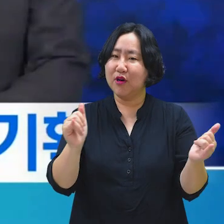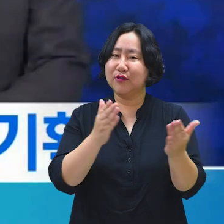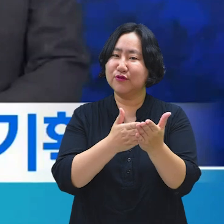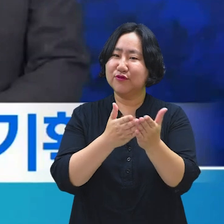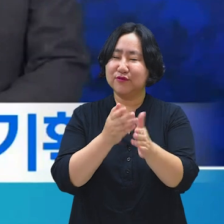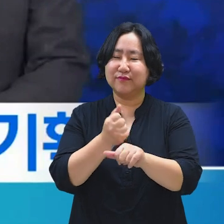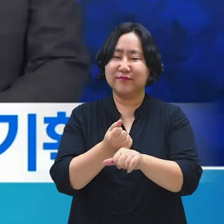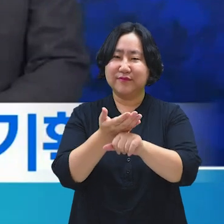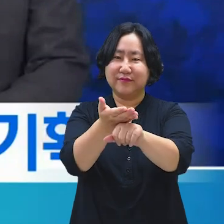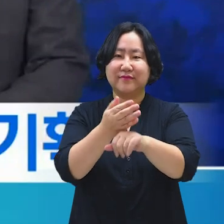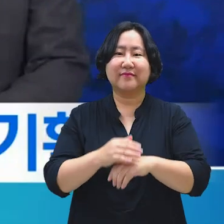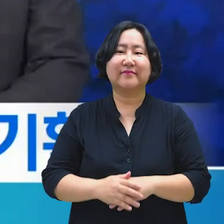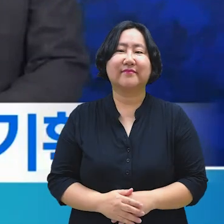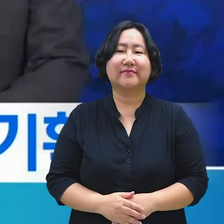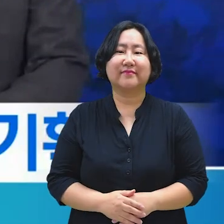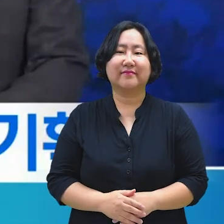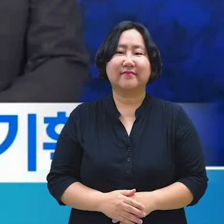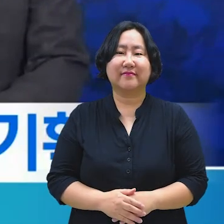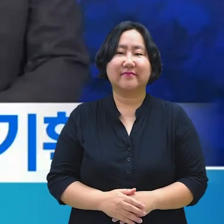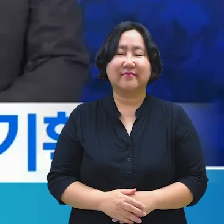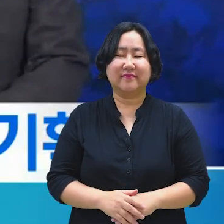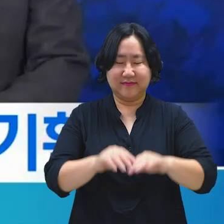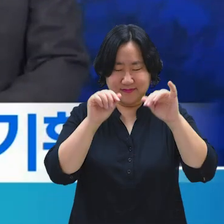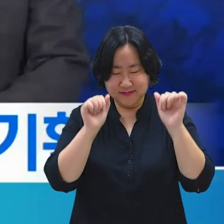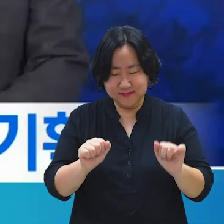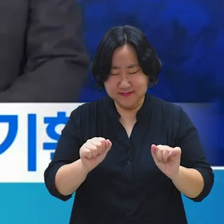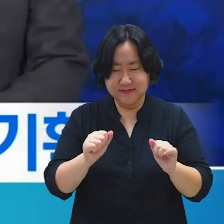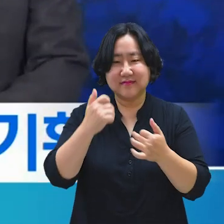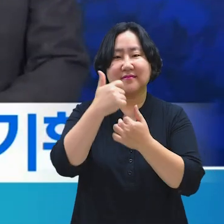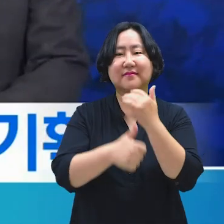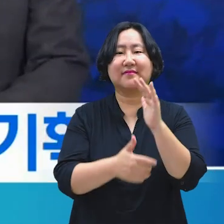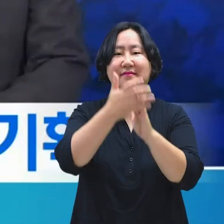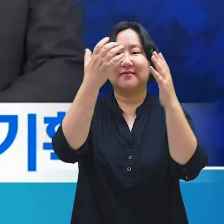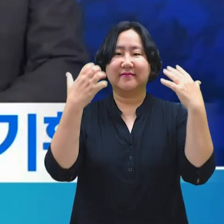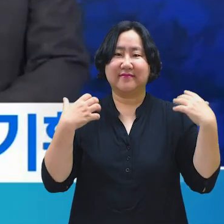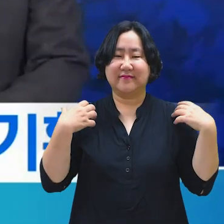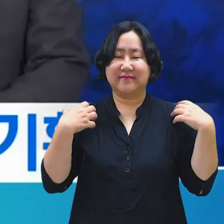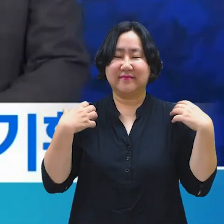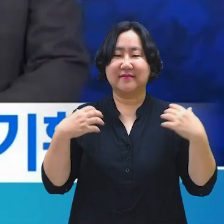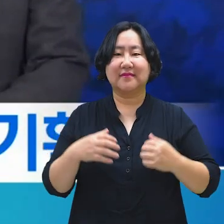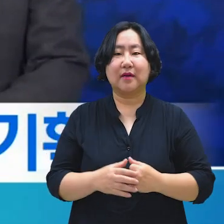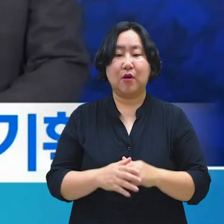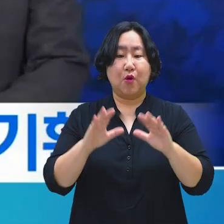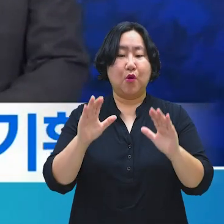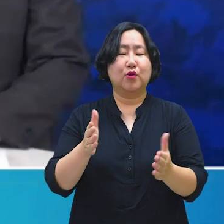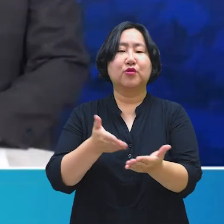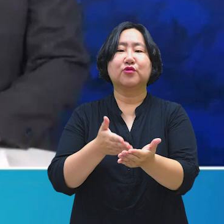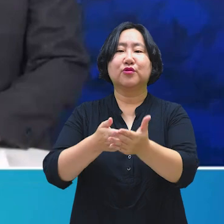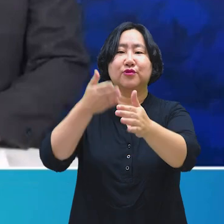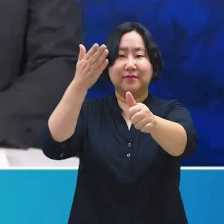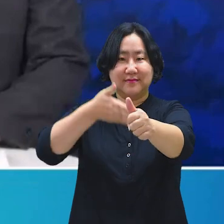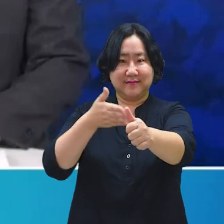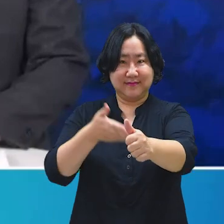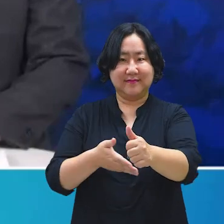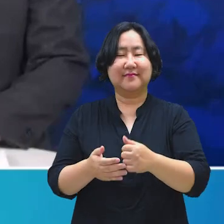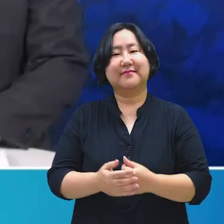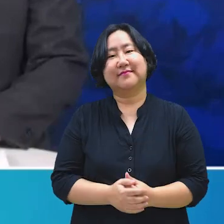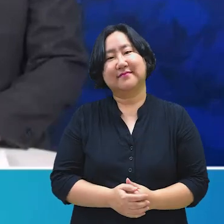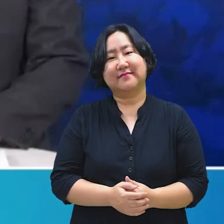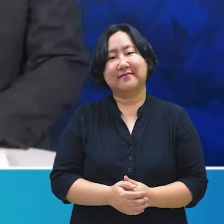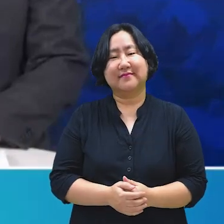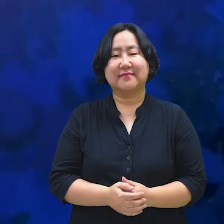주무관님 안녕하세요네 안녕하세요 서귀포 시청입니다네 오늘 준비한 소식 전해